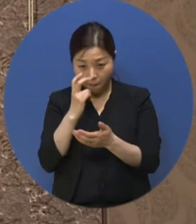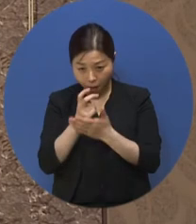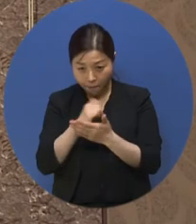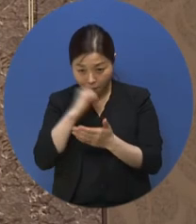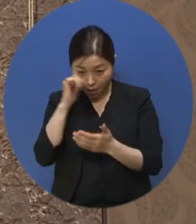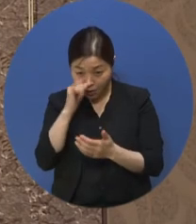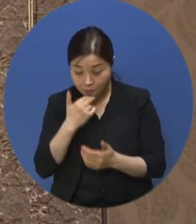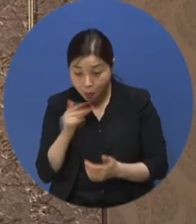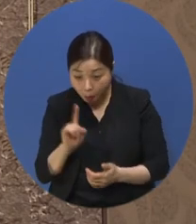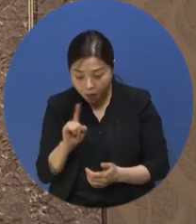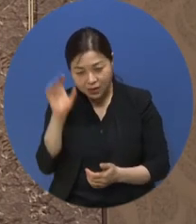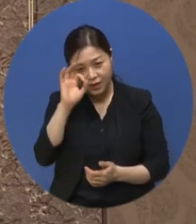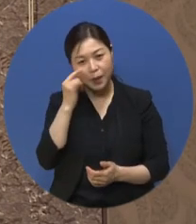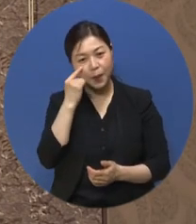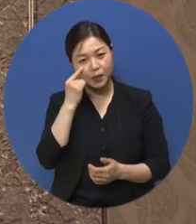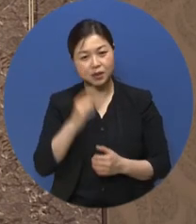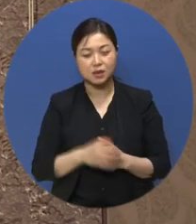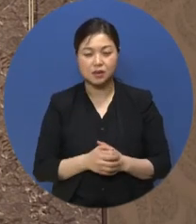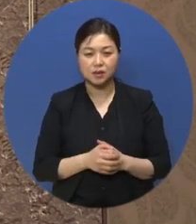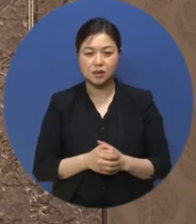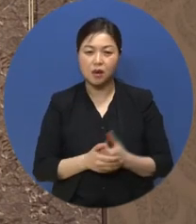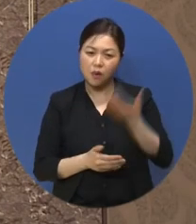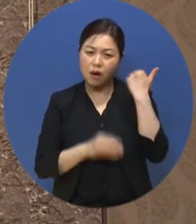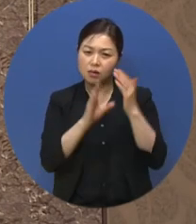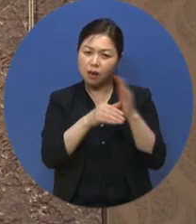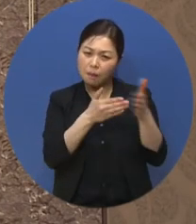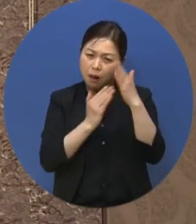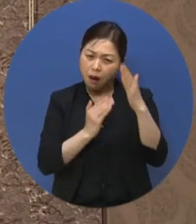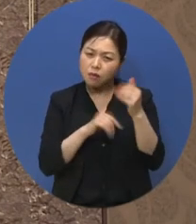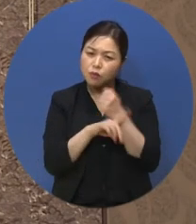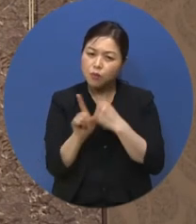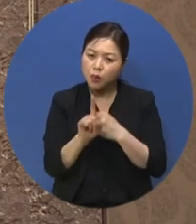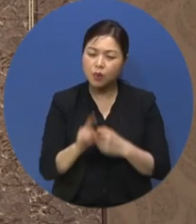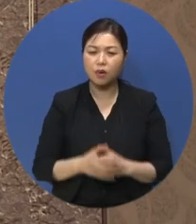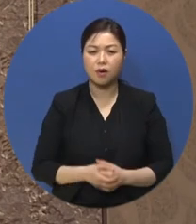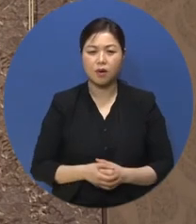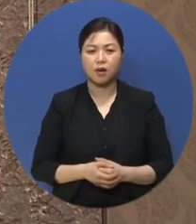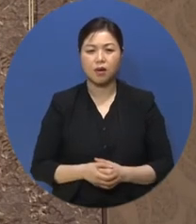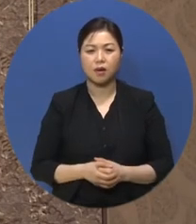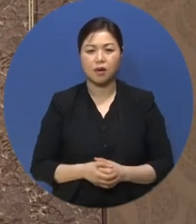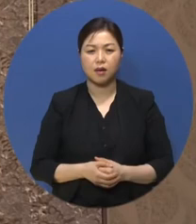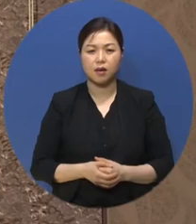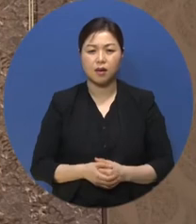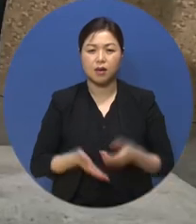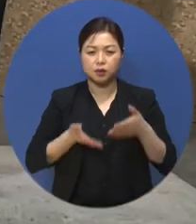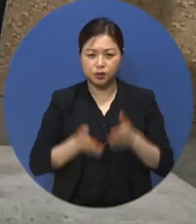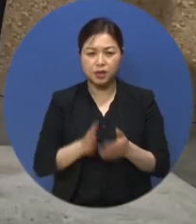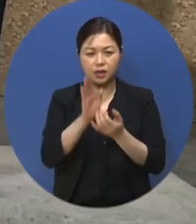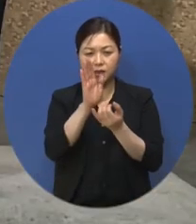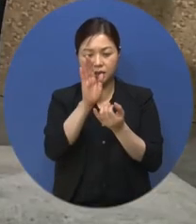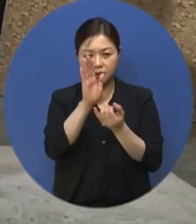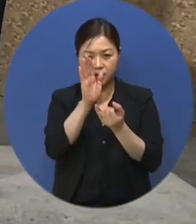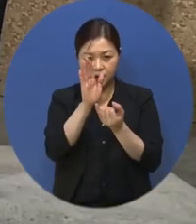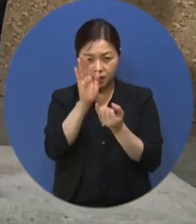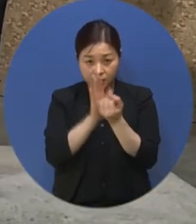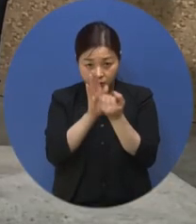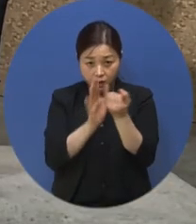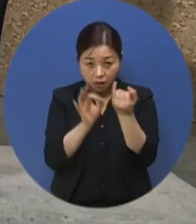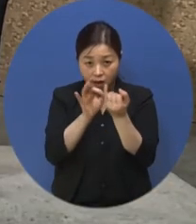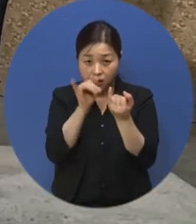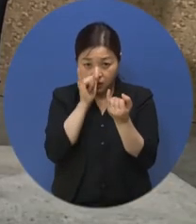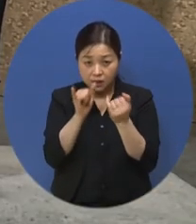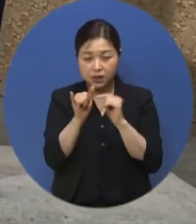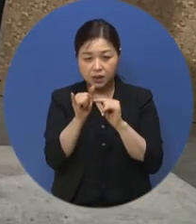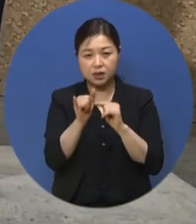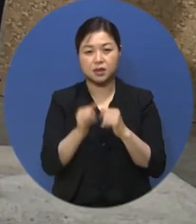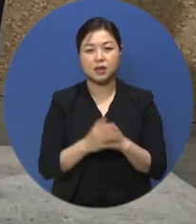그 당시에는 그러면 왜 이게 통과가 문턱을 넘지 못했을까요? 그러니까 출산 장려금을 주잖아요 지금 네. 이중으로 줄 수